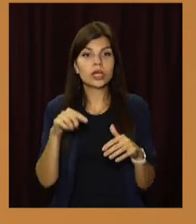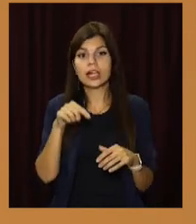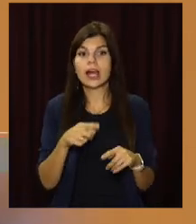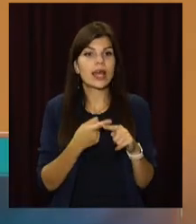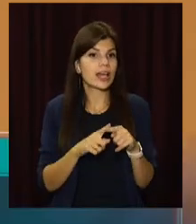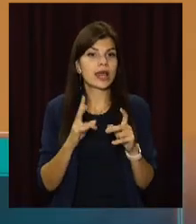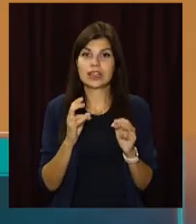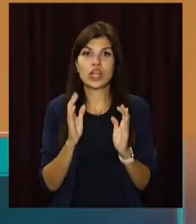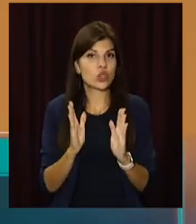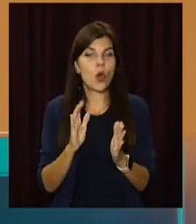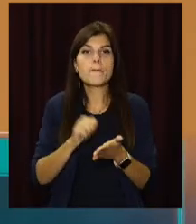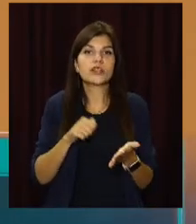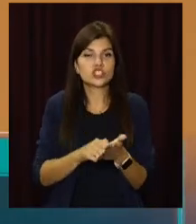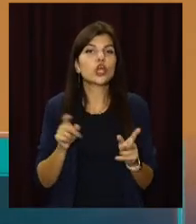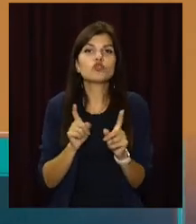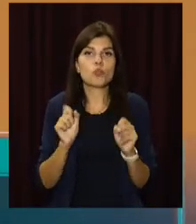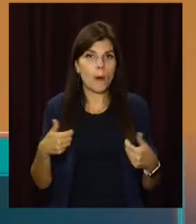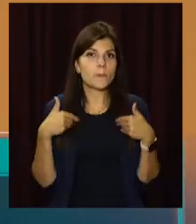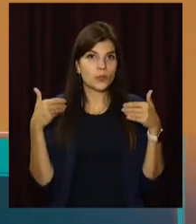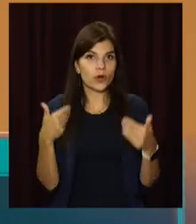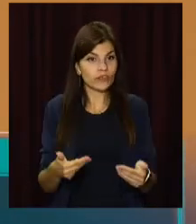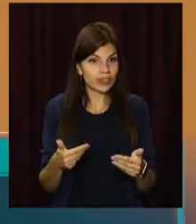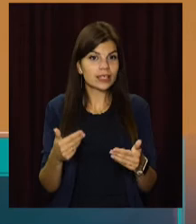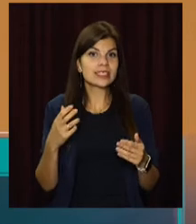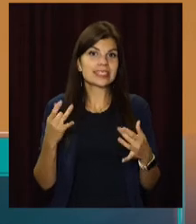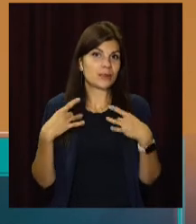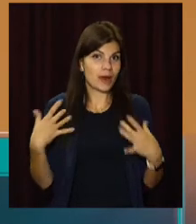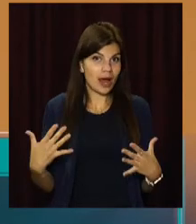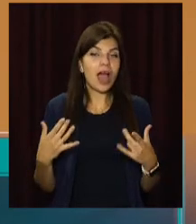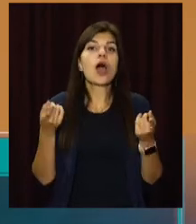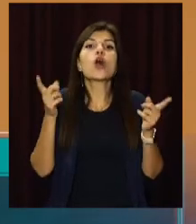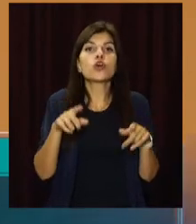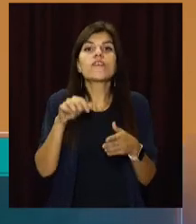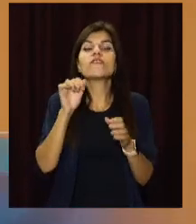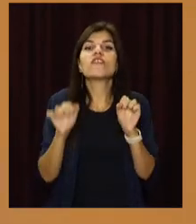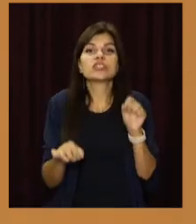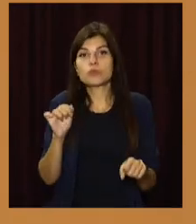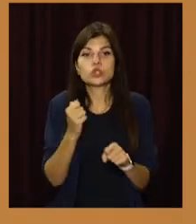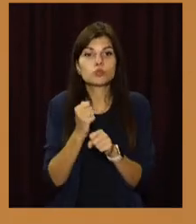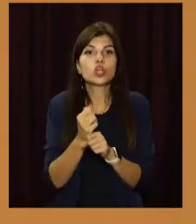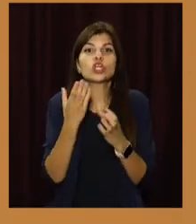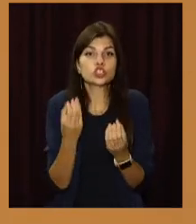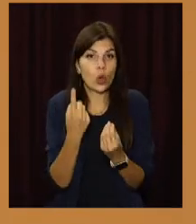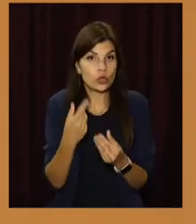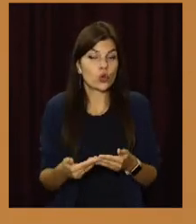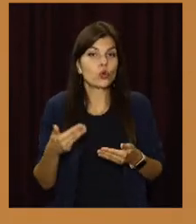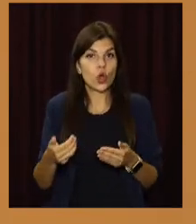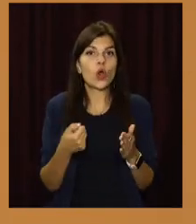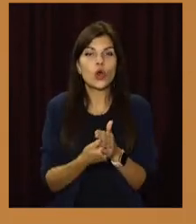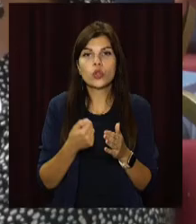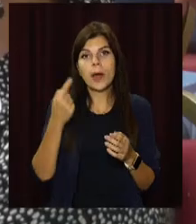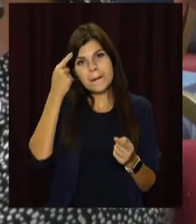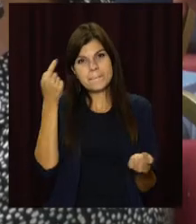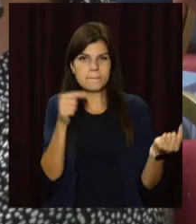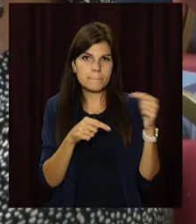тільки привід привітати один одного зі святом, а й можливість зробити ще один крок до